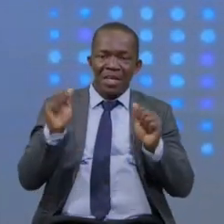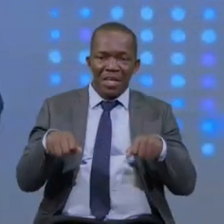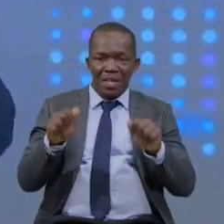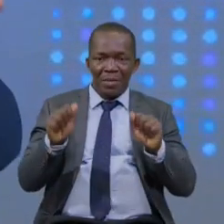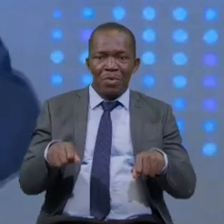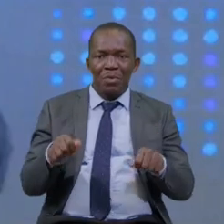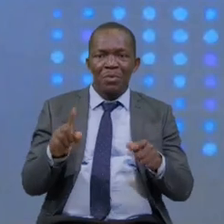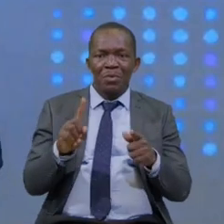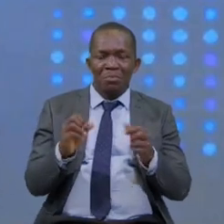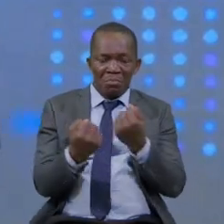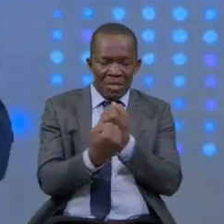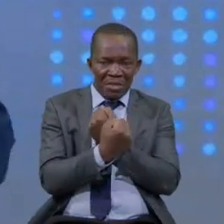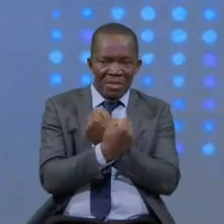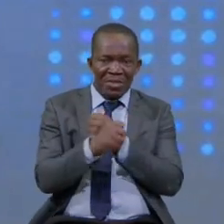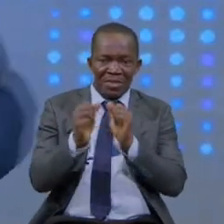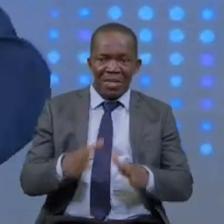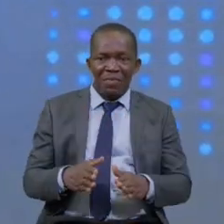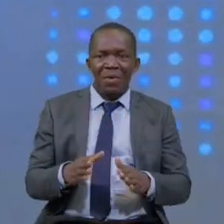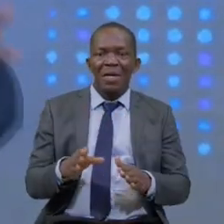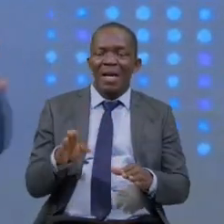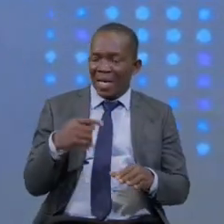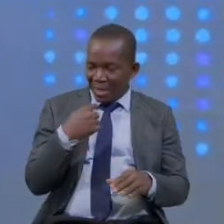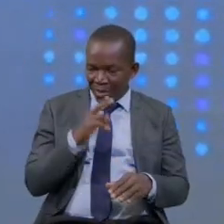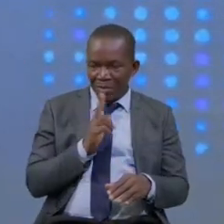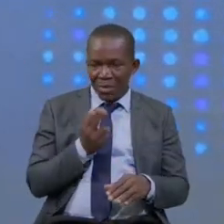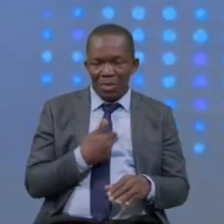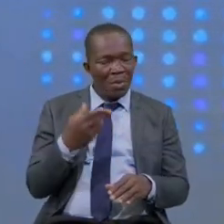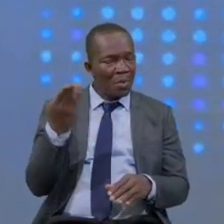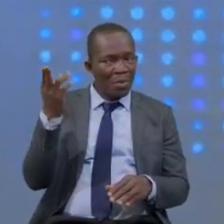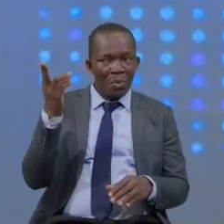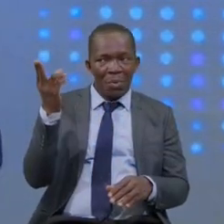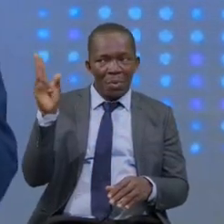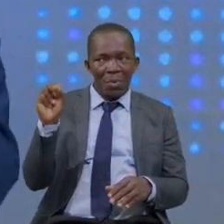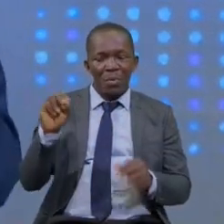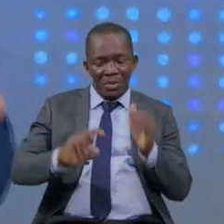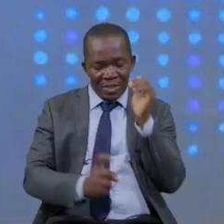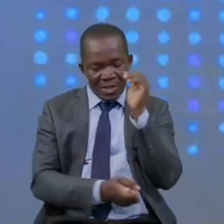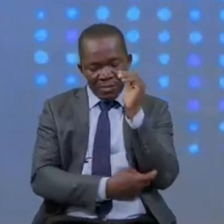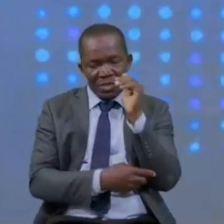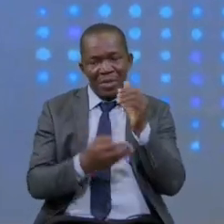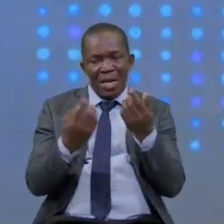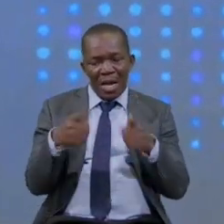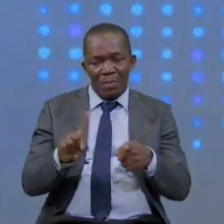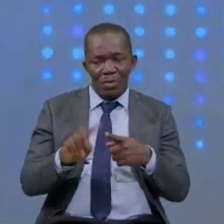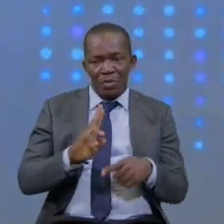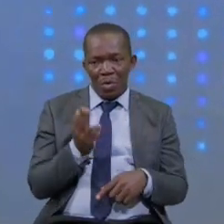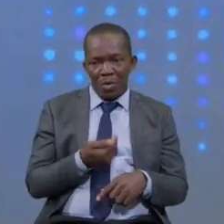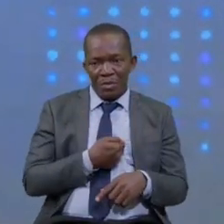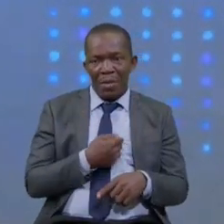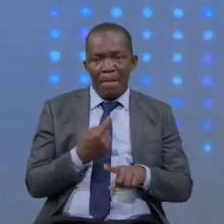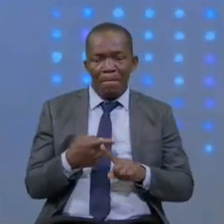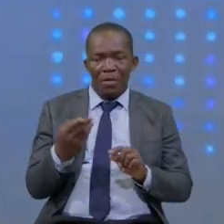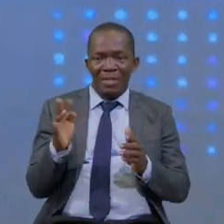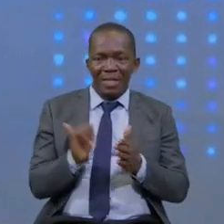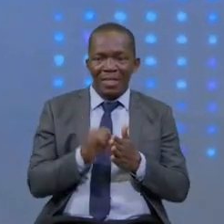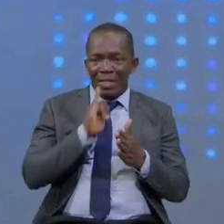capable. Et il dit, il n'y a pas de tentation qui vous est survenue et qui est commune. Mais Dieu est